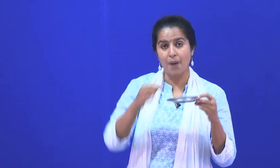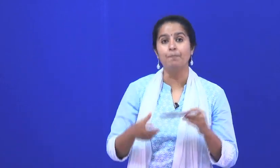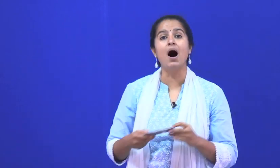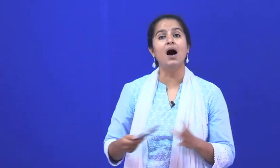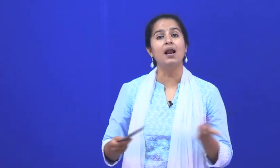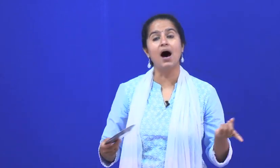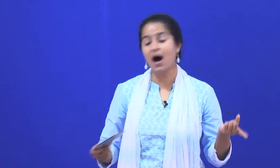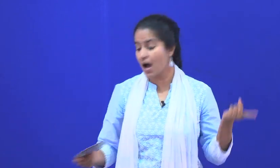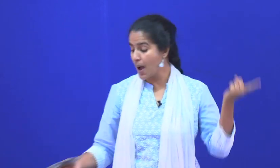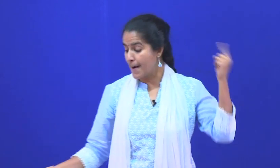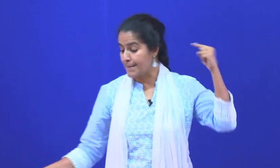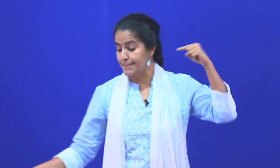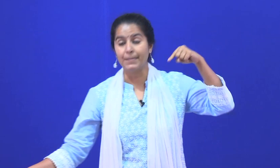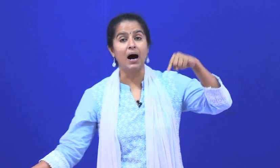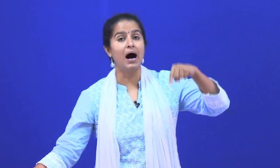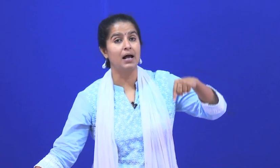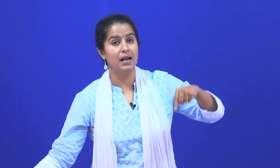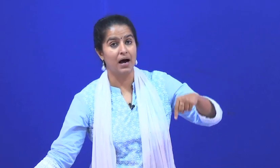sthalikayam, mala,